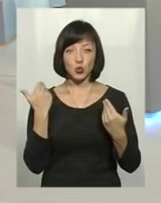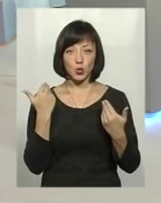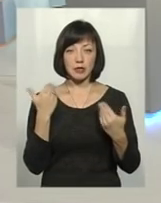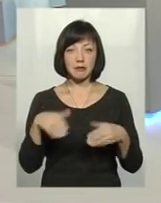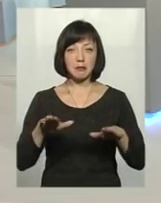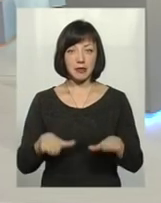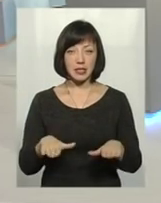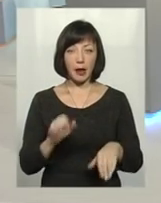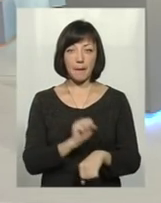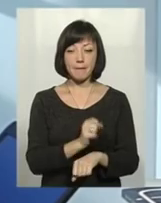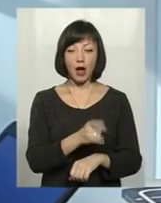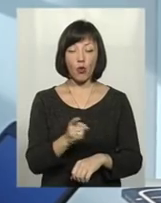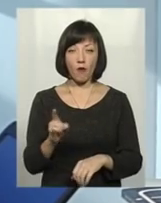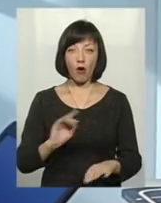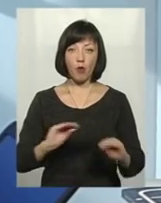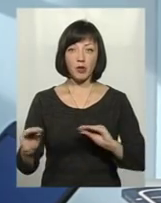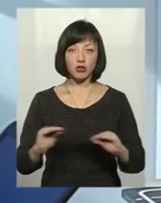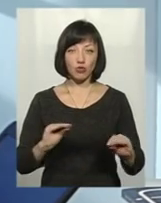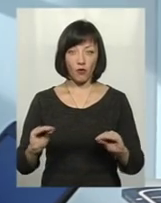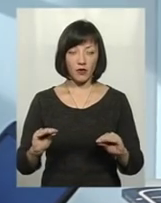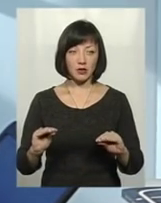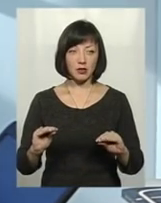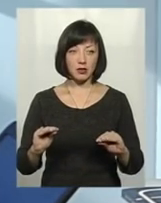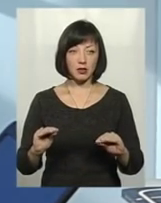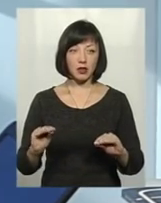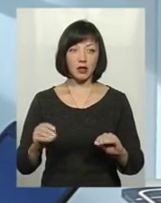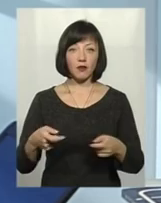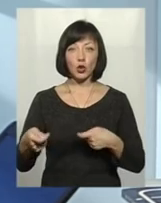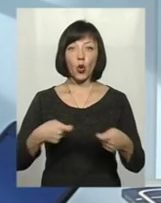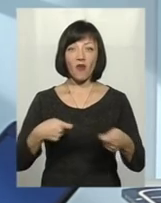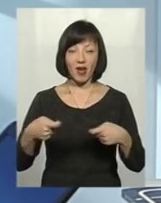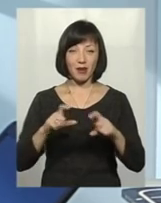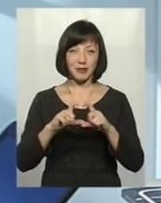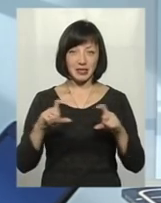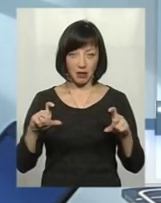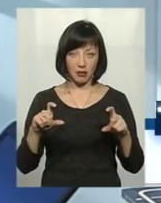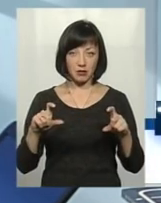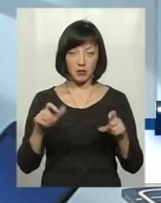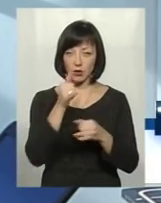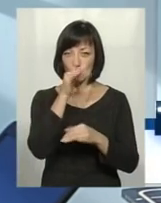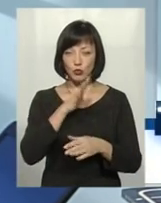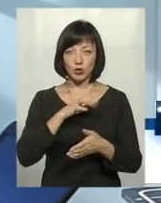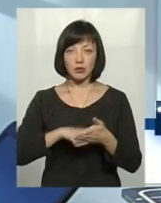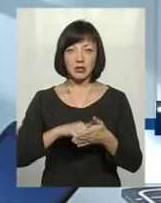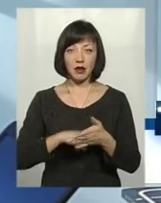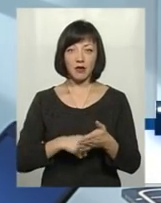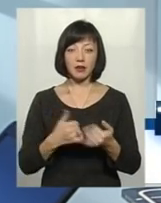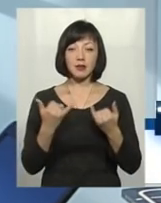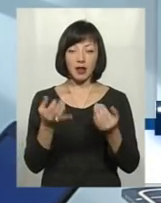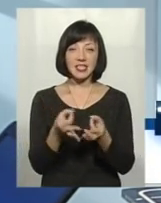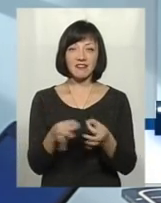відсутність місць парковки, облаштованих відповідно торговельними закладами, не можуть бути підставами для